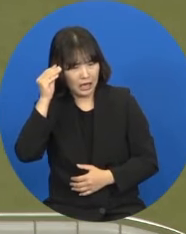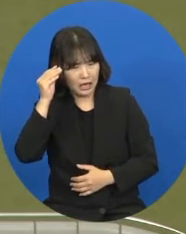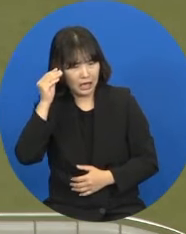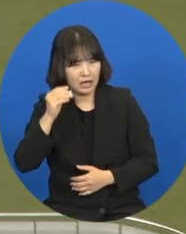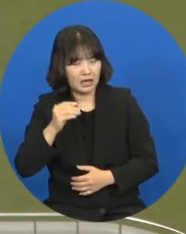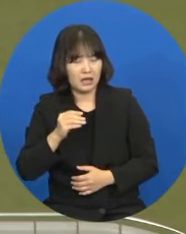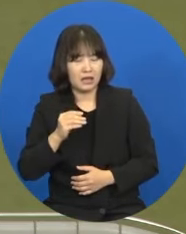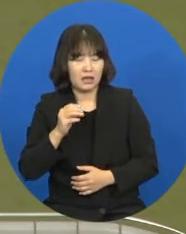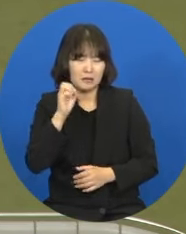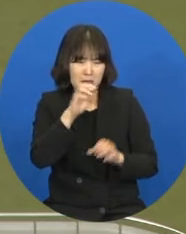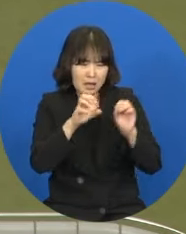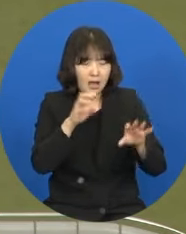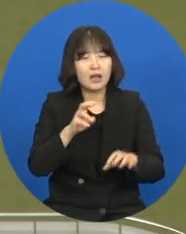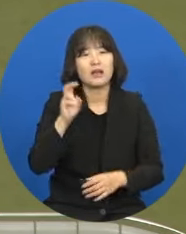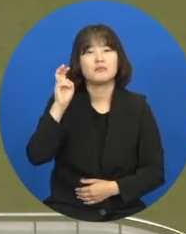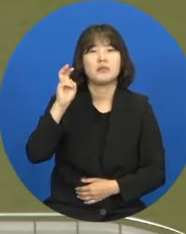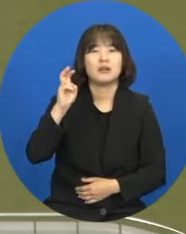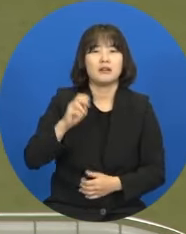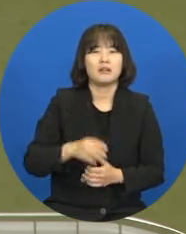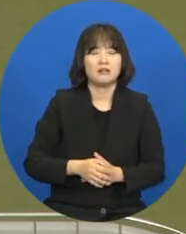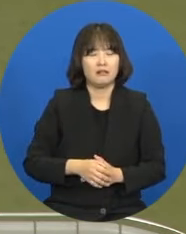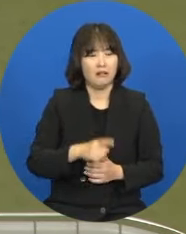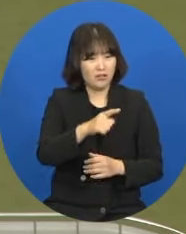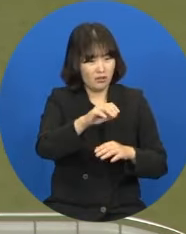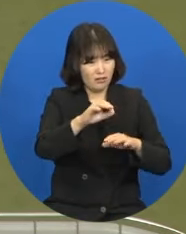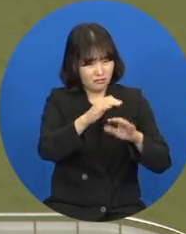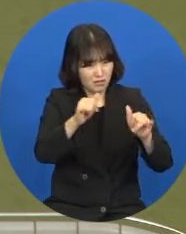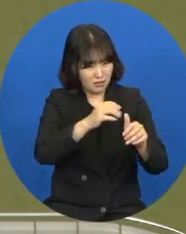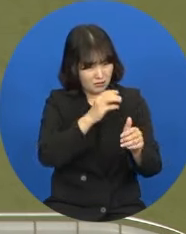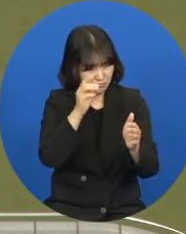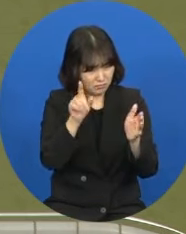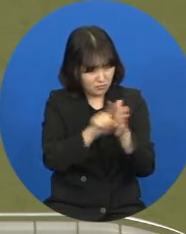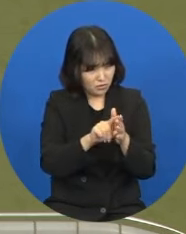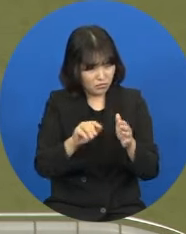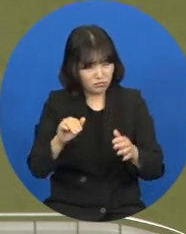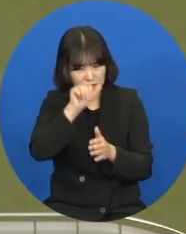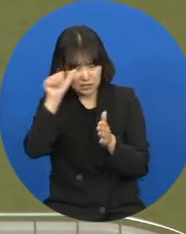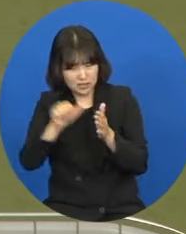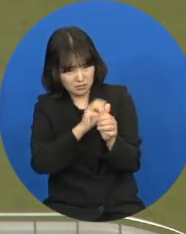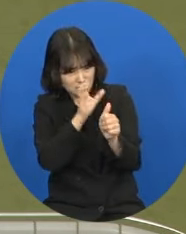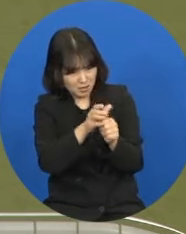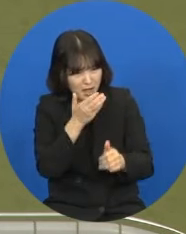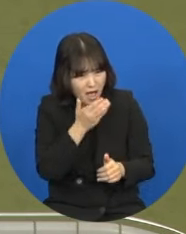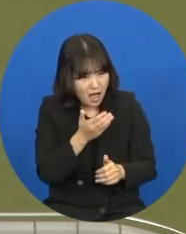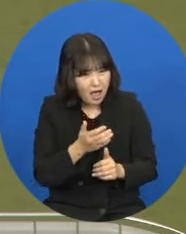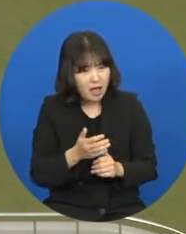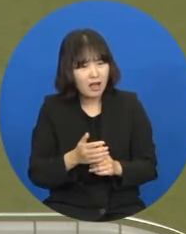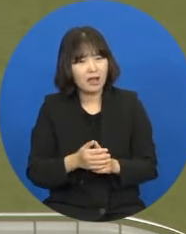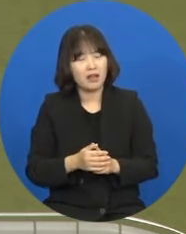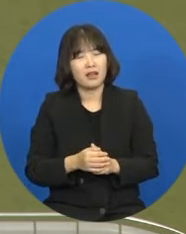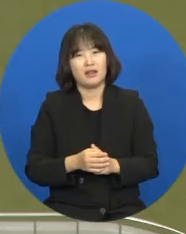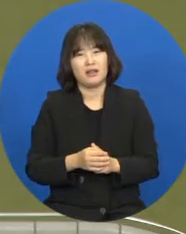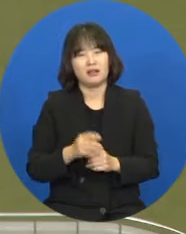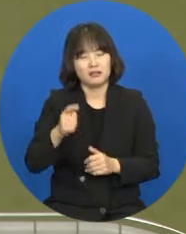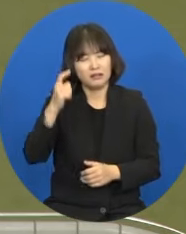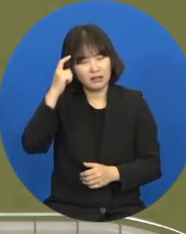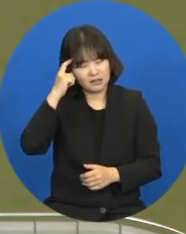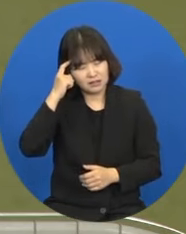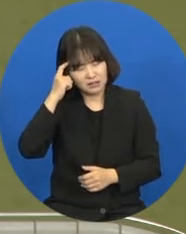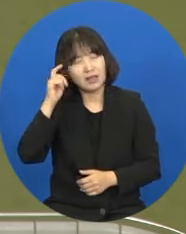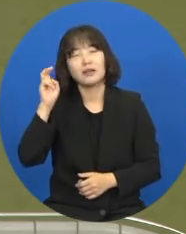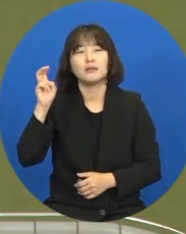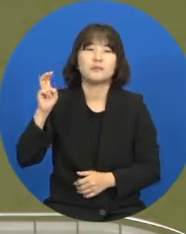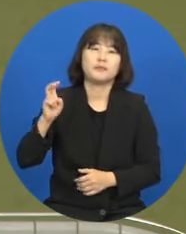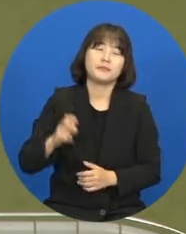야 이런 사람을 믿고 우리가 인생을 바뀔 수 있을까 이거 사상 바꿔야 되는 거 아니야 뭐 이런 이런 생각을 하지